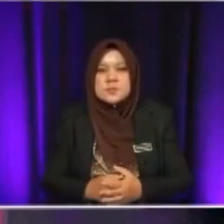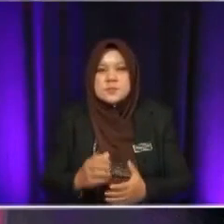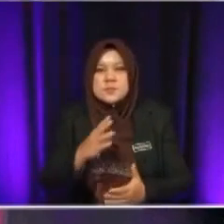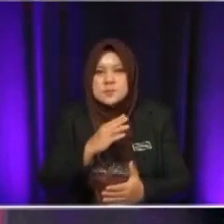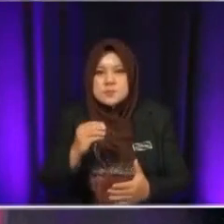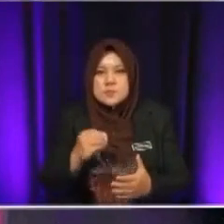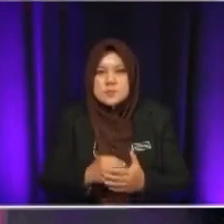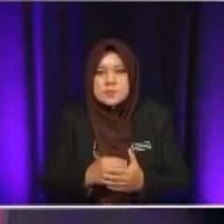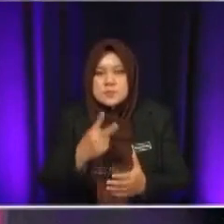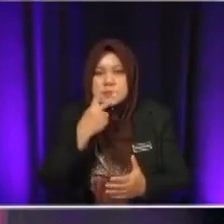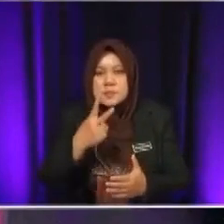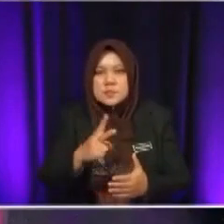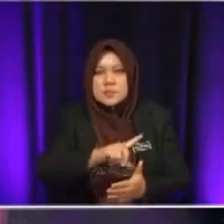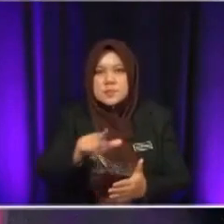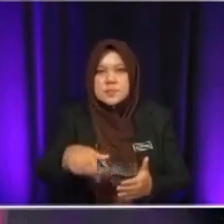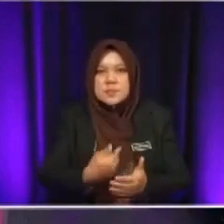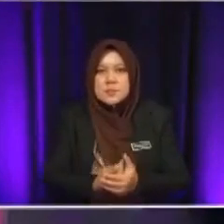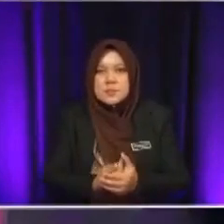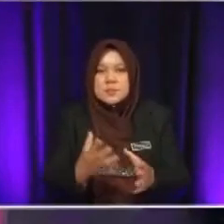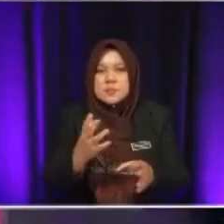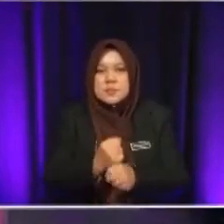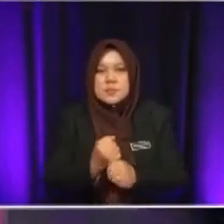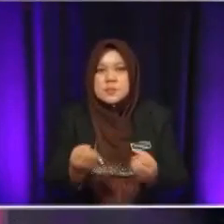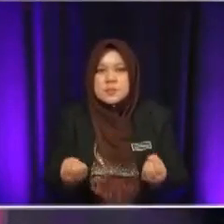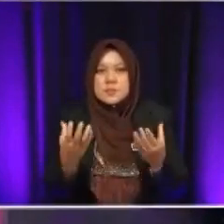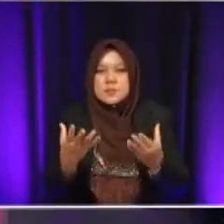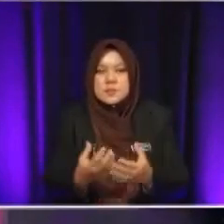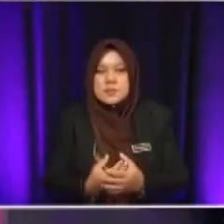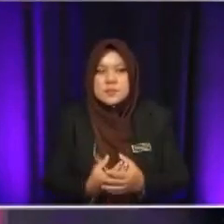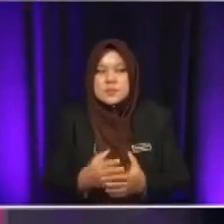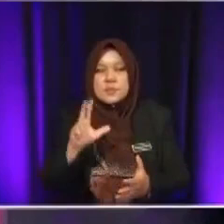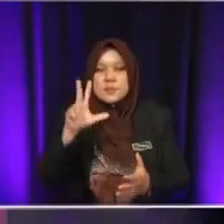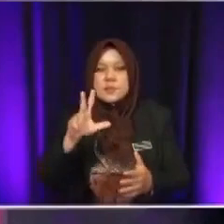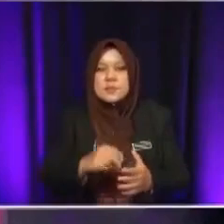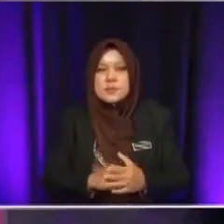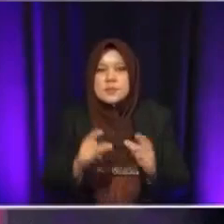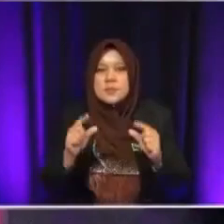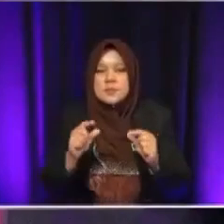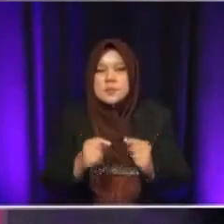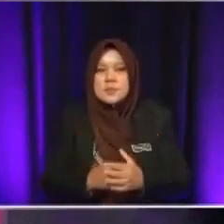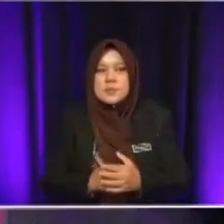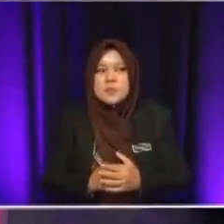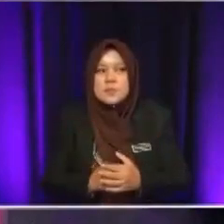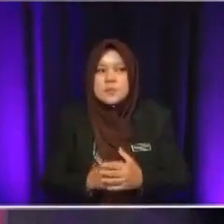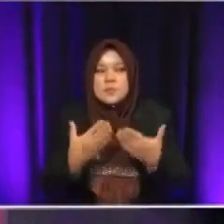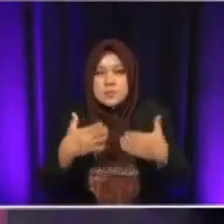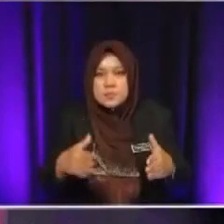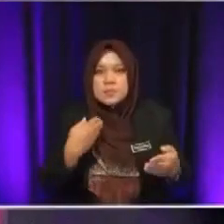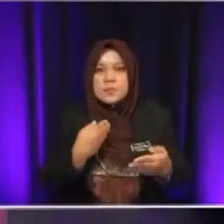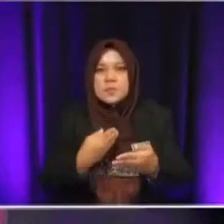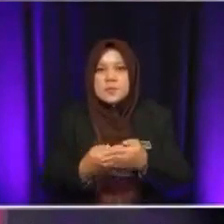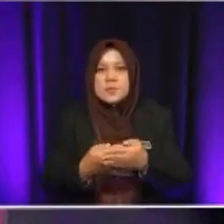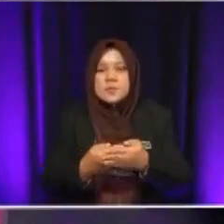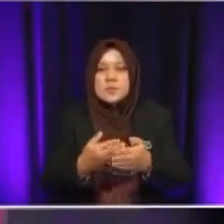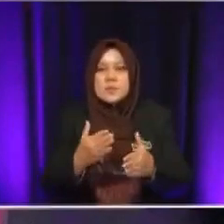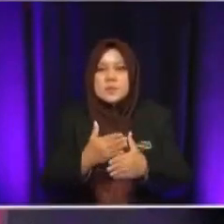Dan juga nanti kita akan tengok keseluruhan Mira dapat berapa pula semua. Boleh cikgu, 3 stiker. Baiklah cikgu, kita pun dah sampai ke hujung kelas.